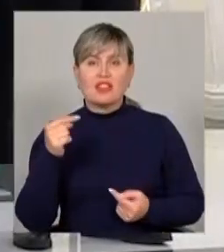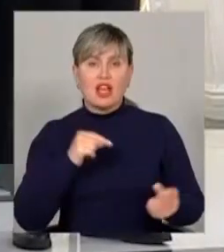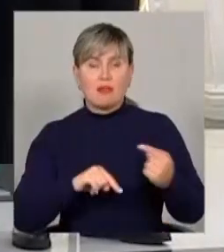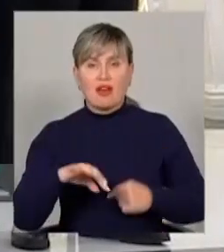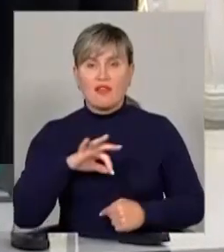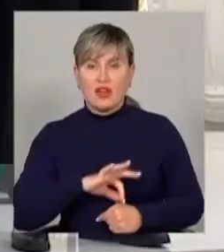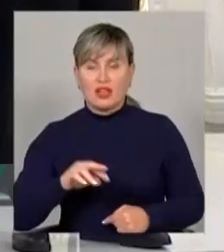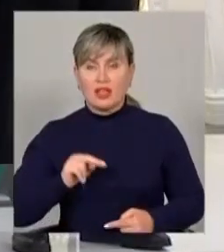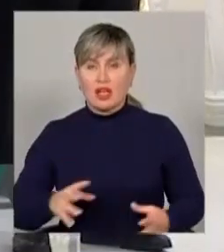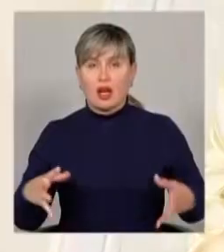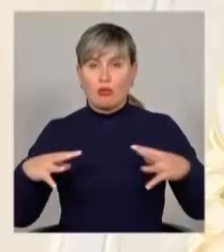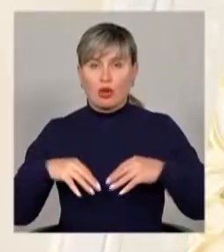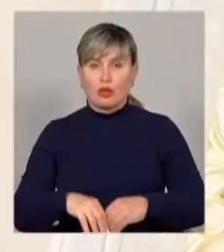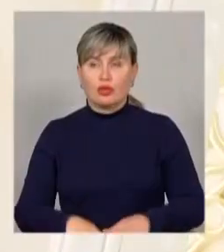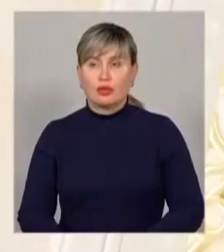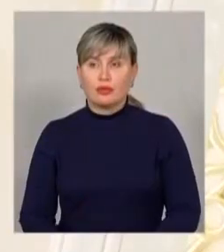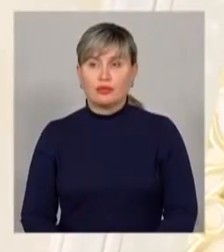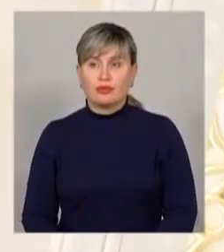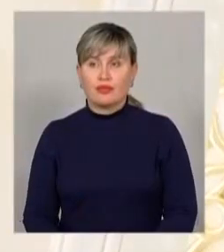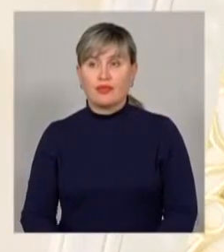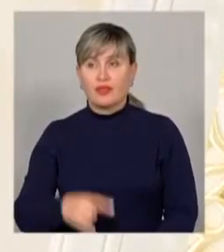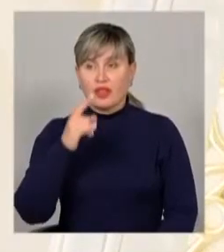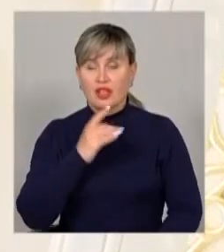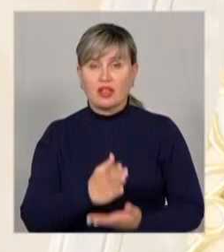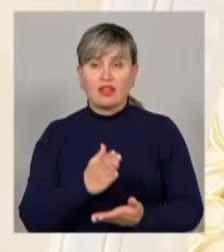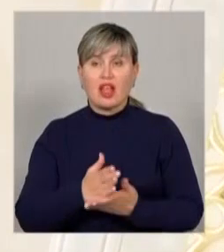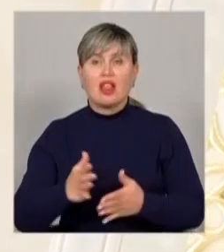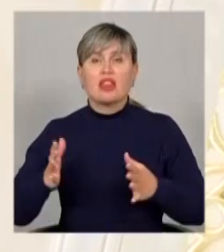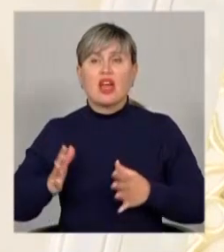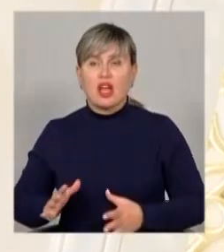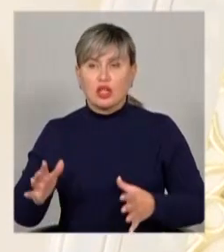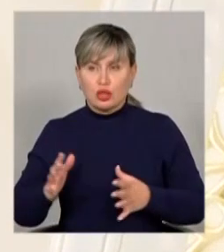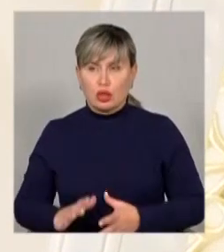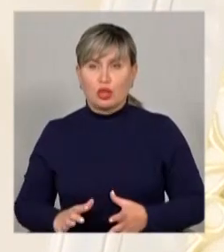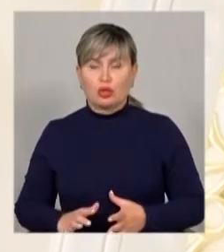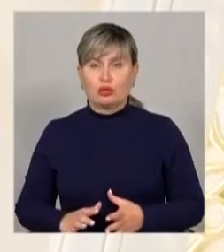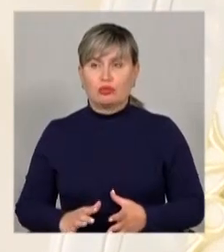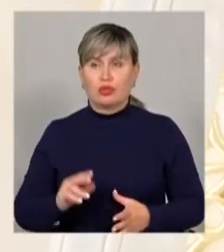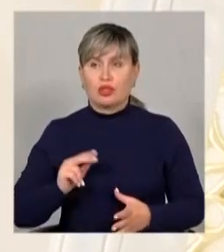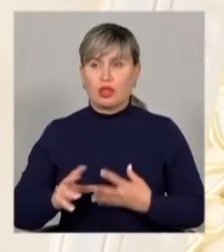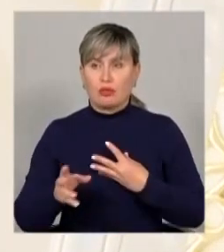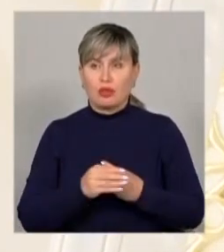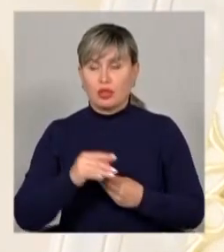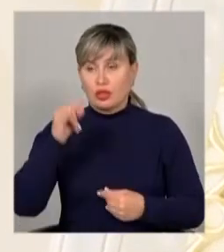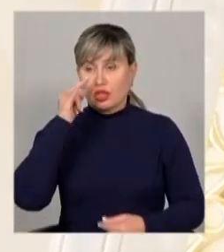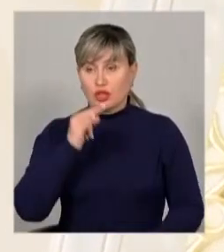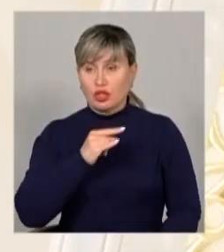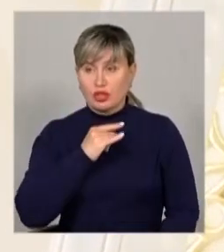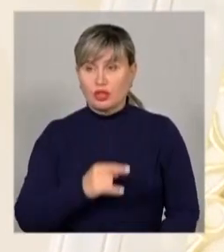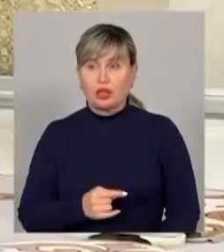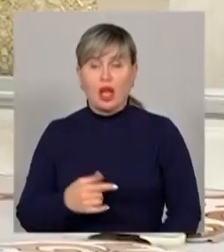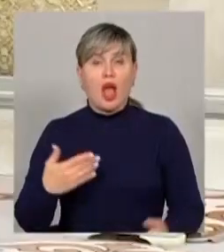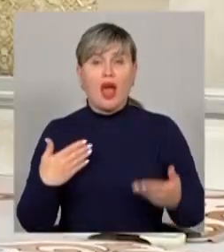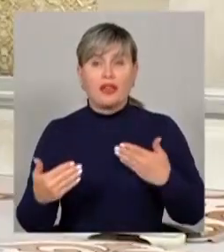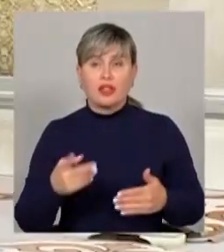взаимовыгодное сотрудничество. Казахстан является надежным стратегическим партнером Таджикистана.